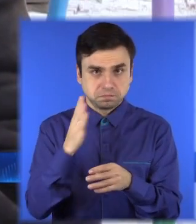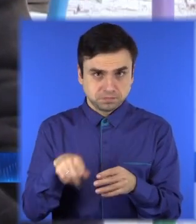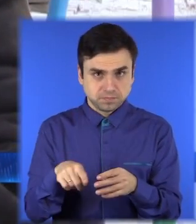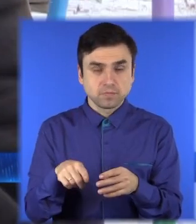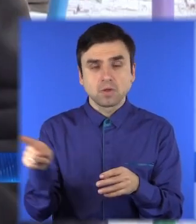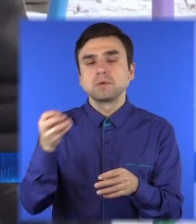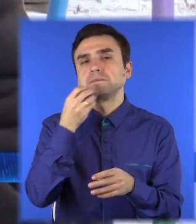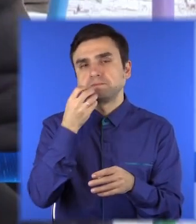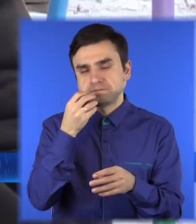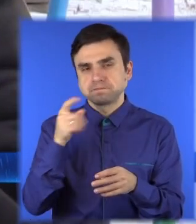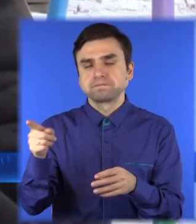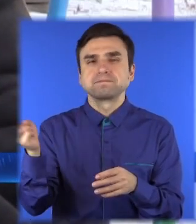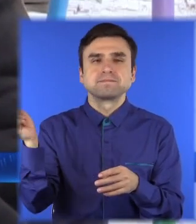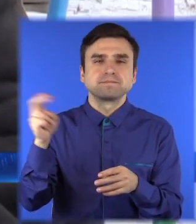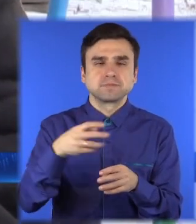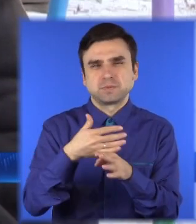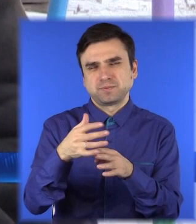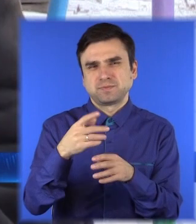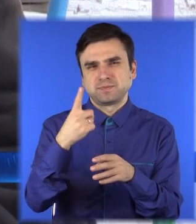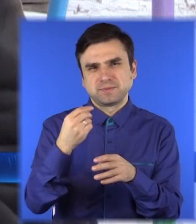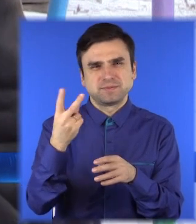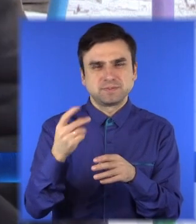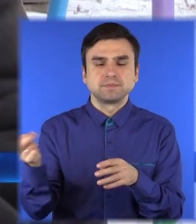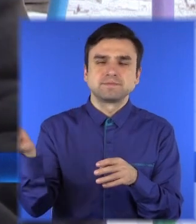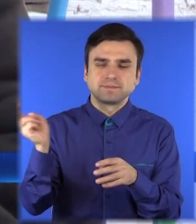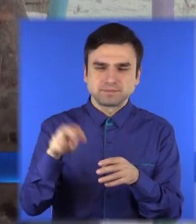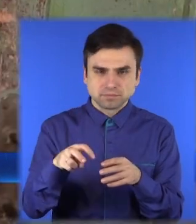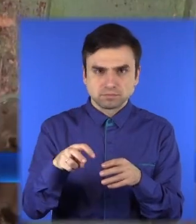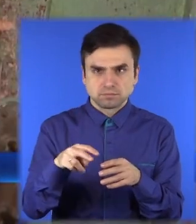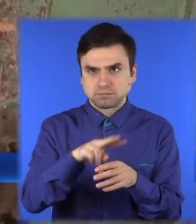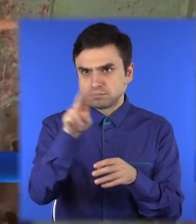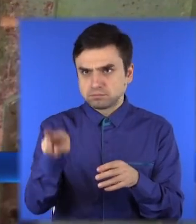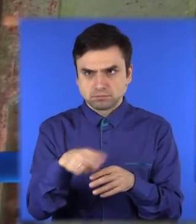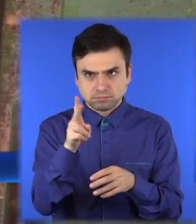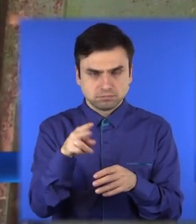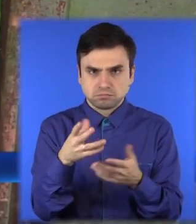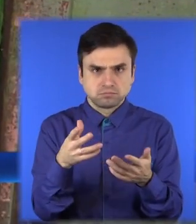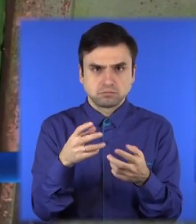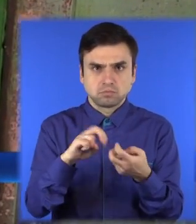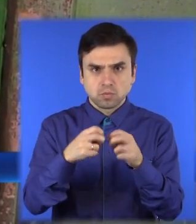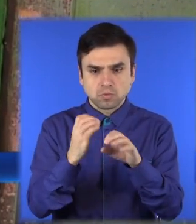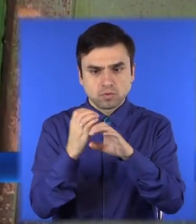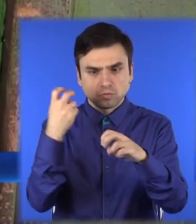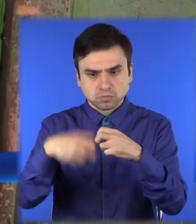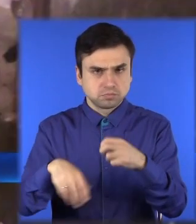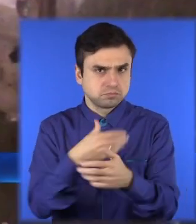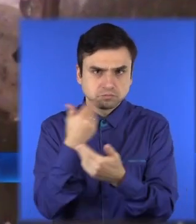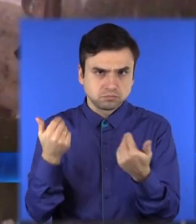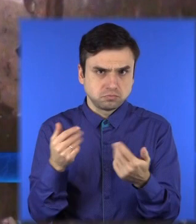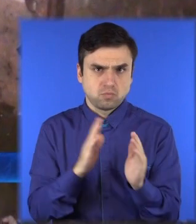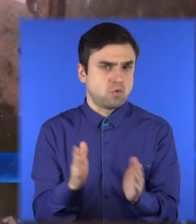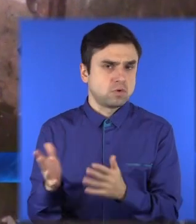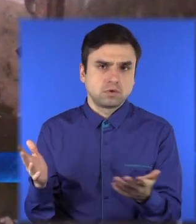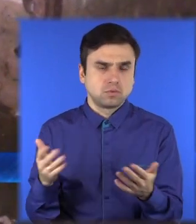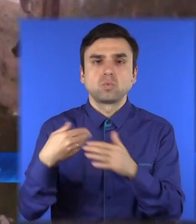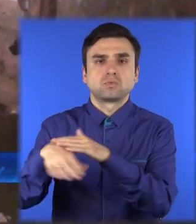підвал, подивилися, значить, і сказали, що все нормально, нічого немає. Мешканці будинку показали нам, що відбувається у підвалах.